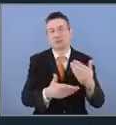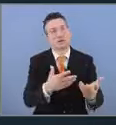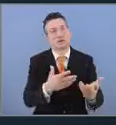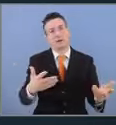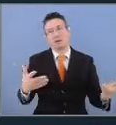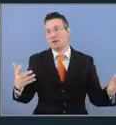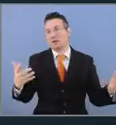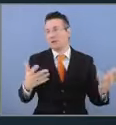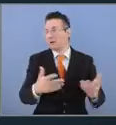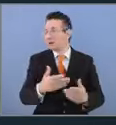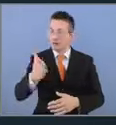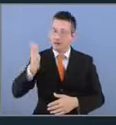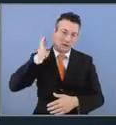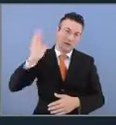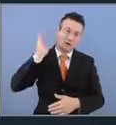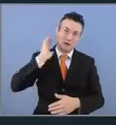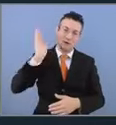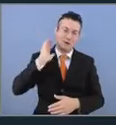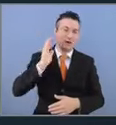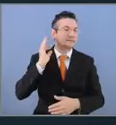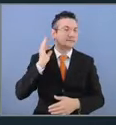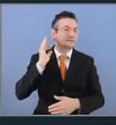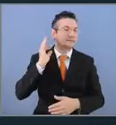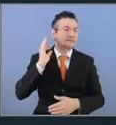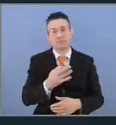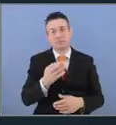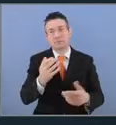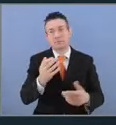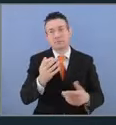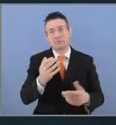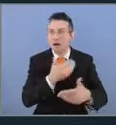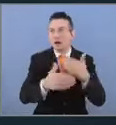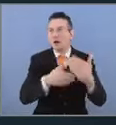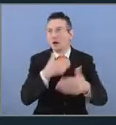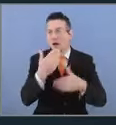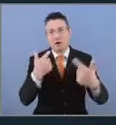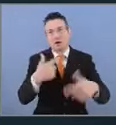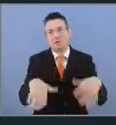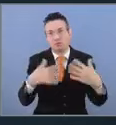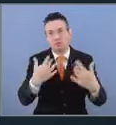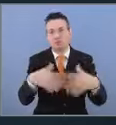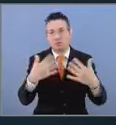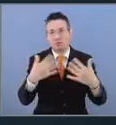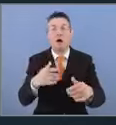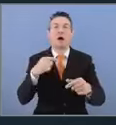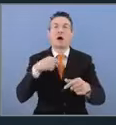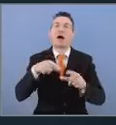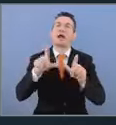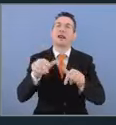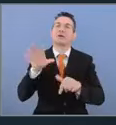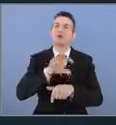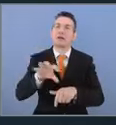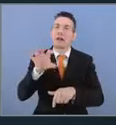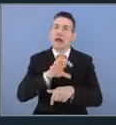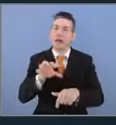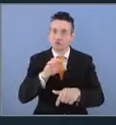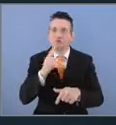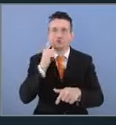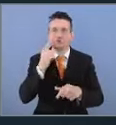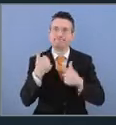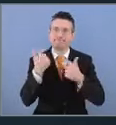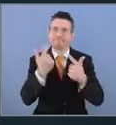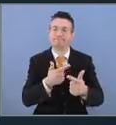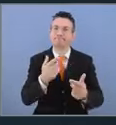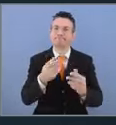Regione Lazio sta dando veramente delle risposte su questo piano importanti. Naturalmente,